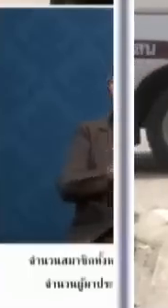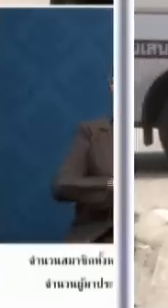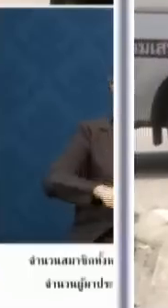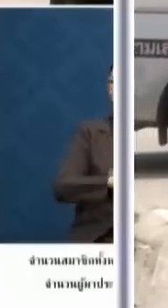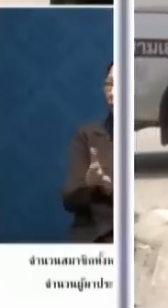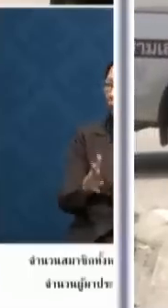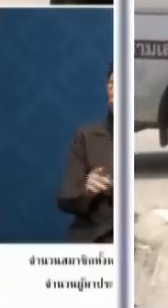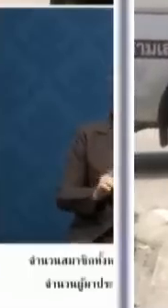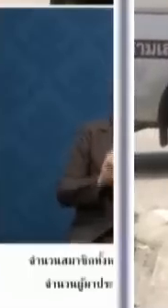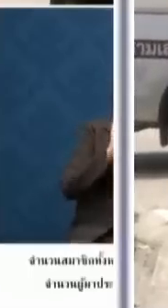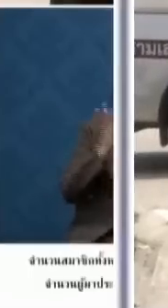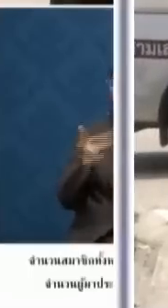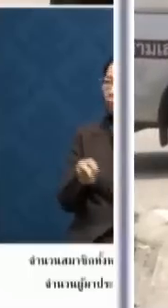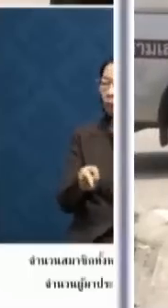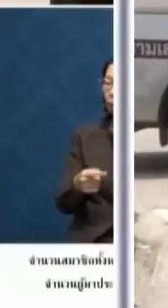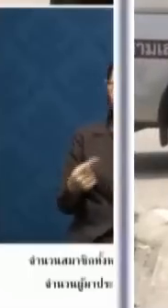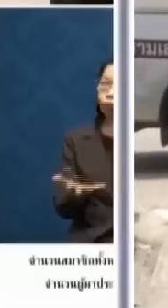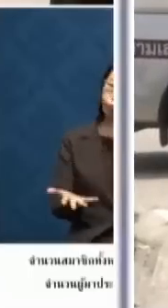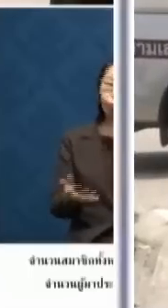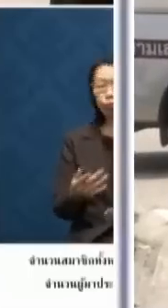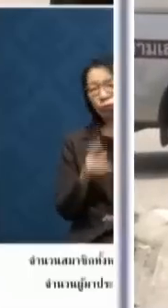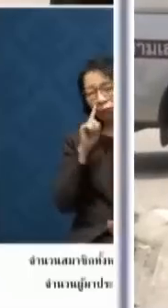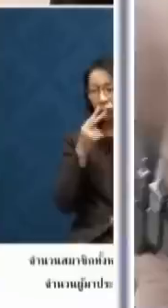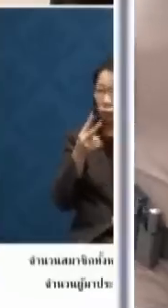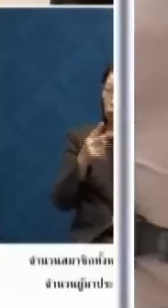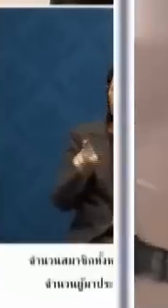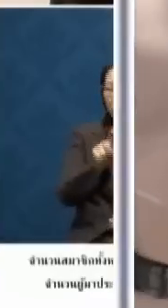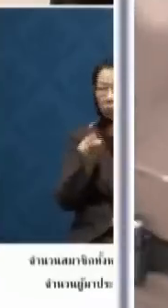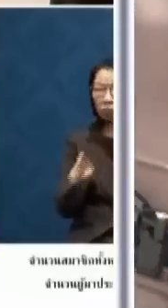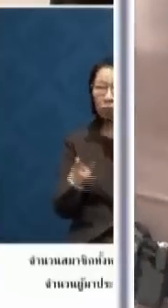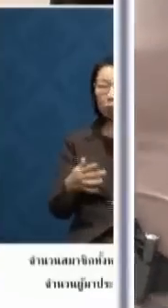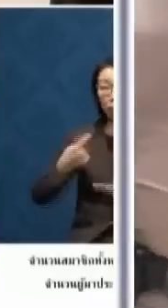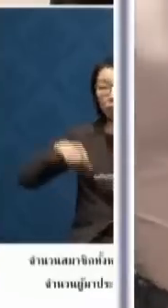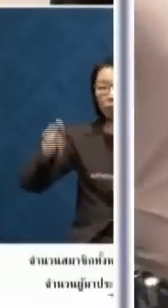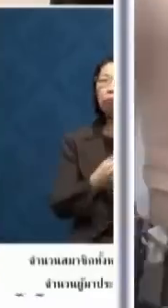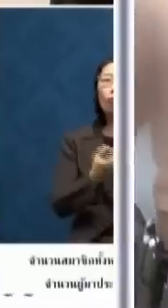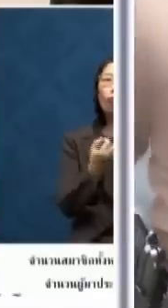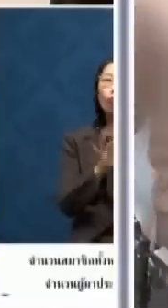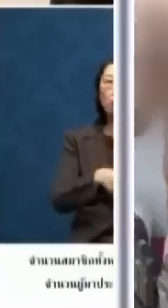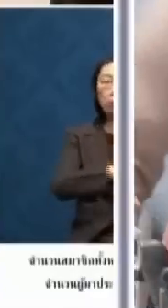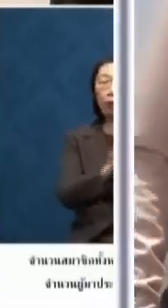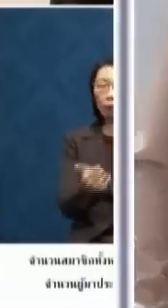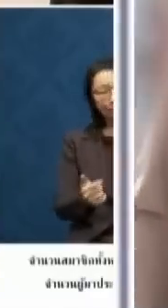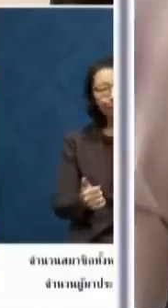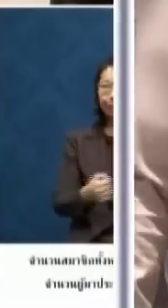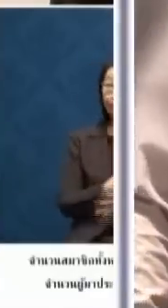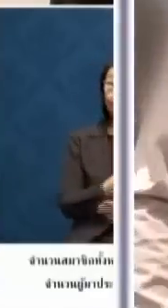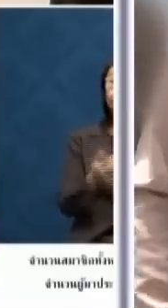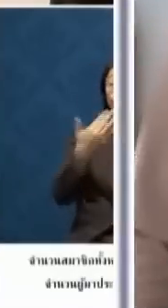อาจทำให้พยานหลักฐานที่มีน้ำหนักน้อยลงเป็นเหตุให้ศาลพิพากษายกฟ้องได้ประเด็นที่3